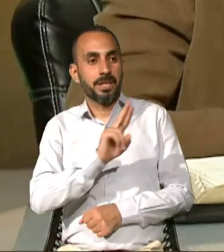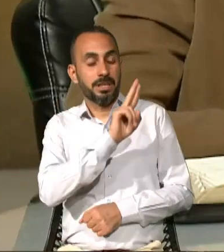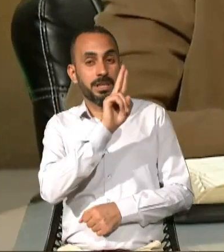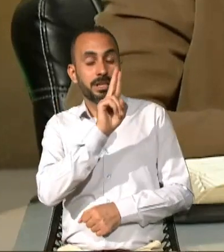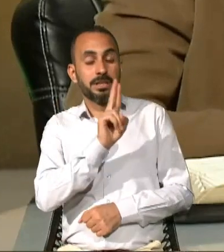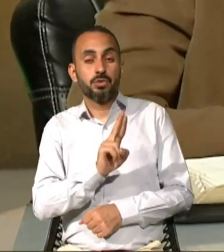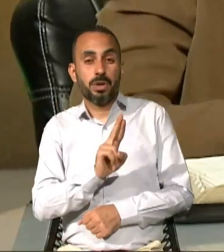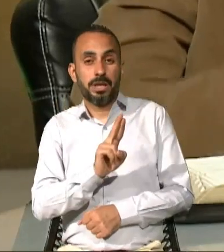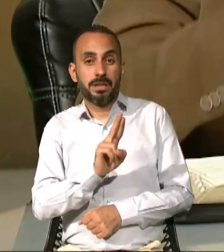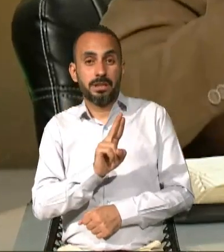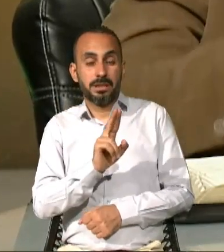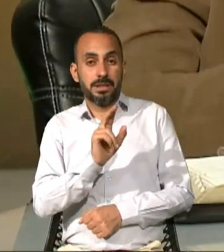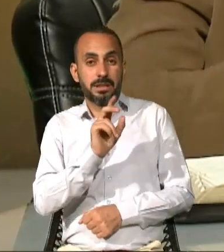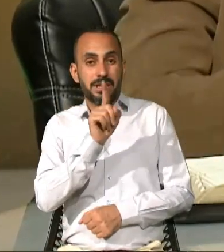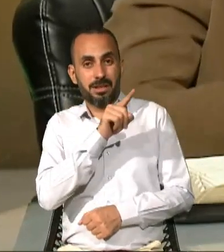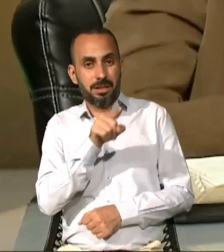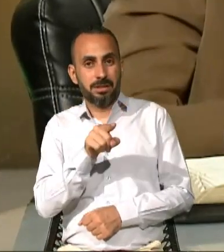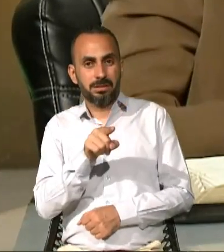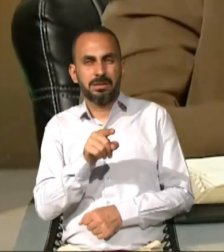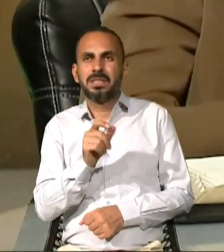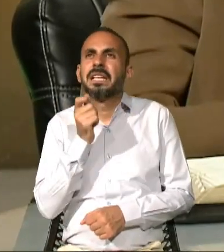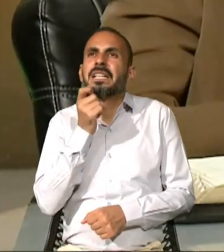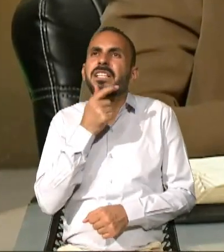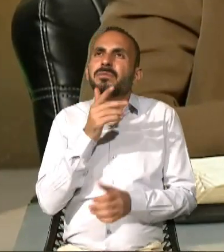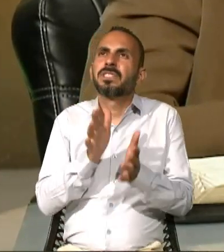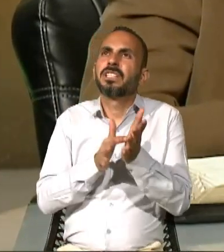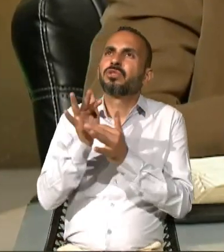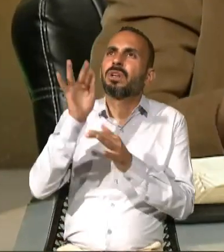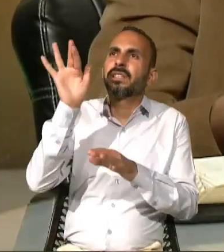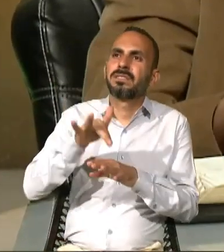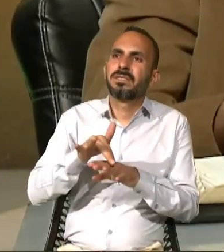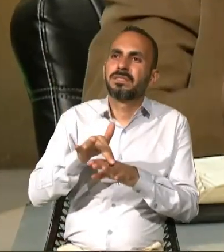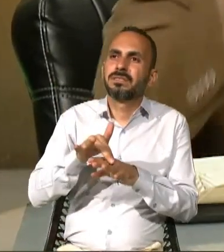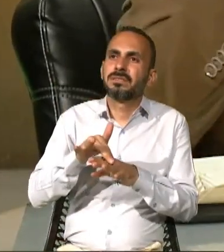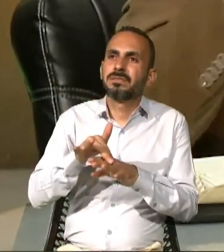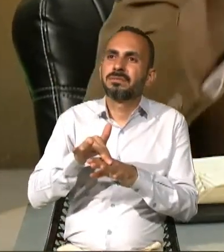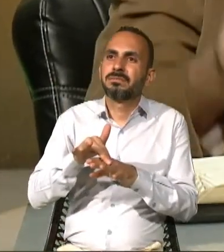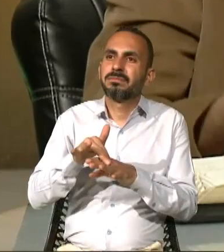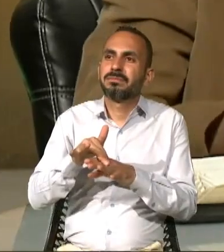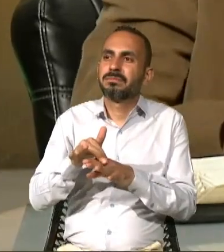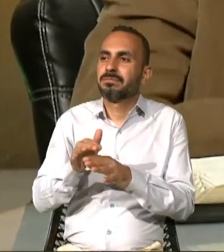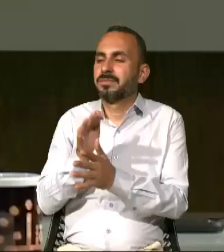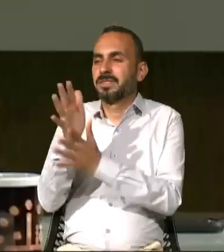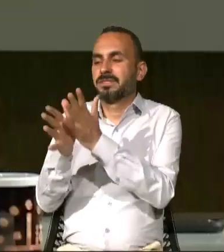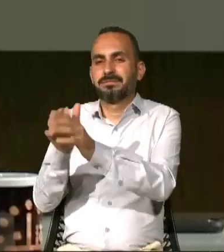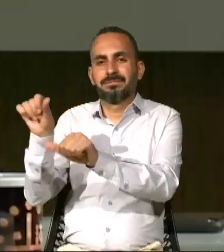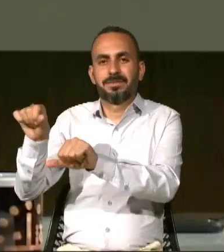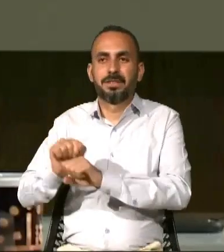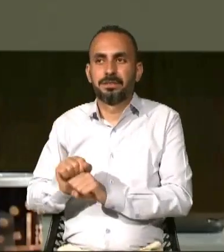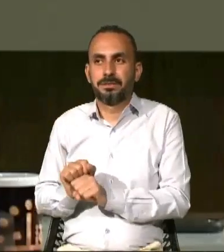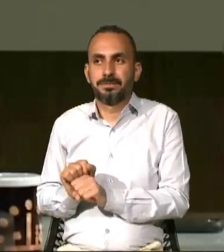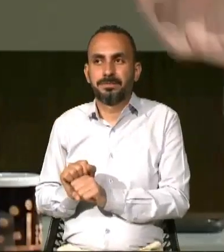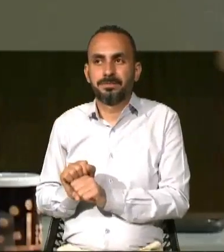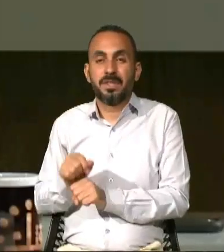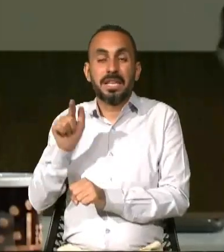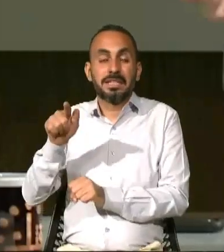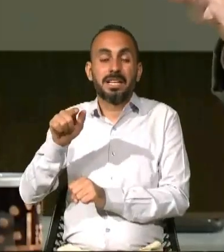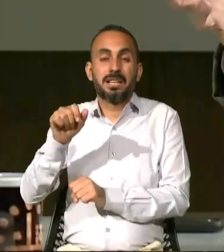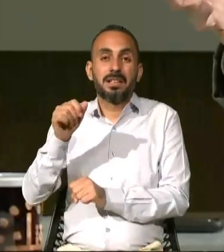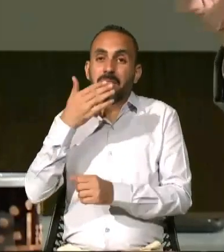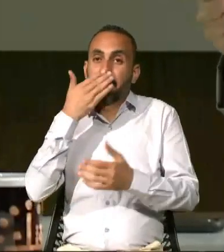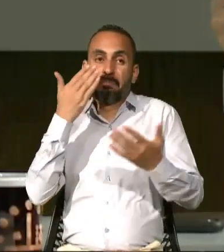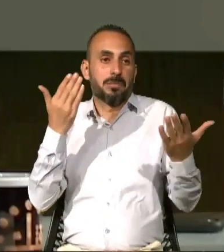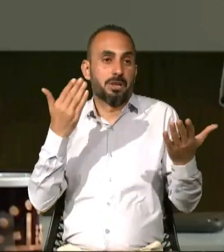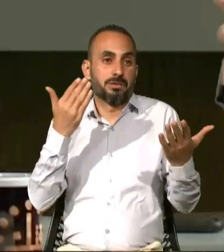غلط، لانه الله ختم الموضوع وقال ده في سلطان. طب ينفع اقول بروكس ماكلي،